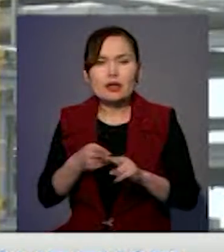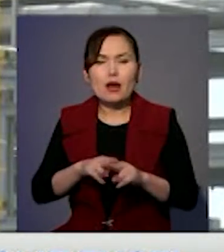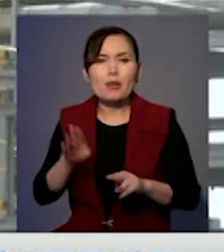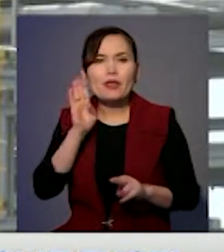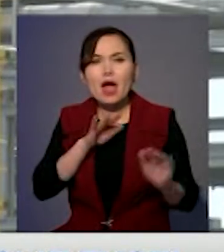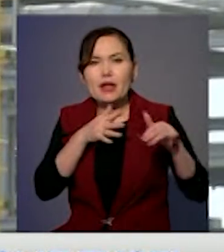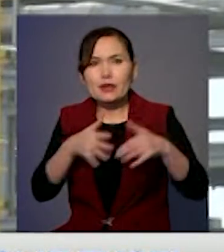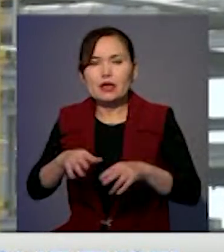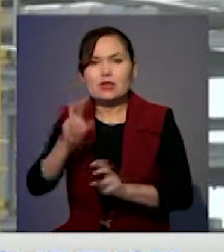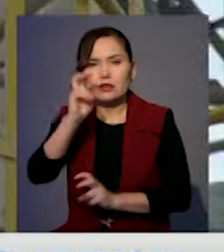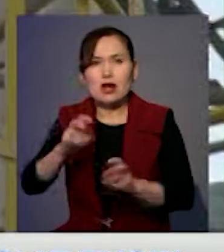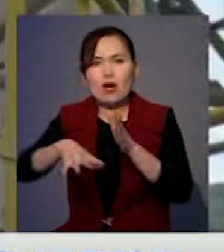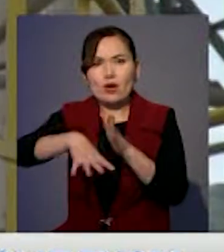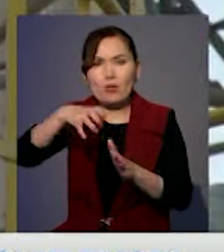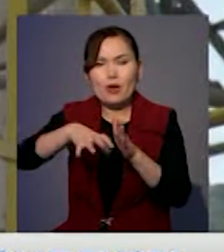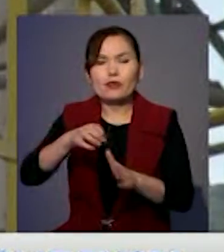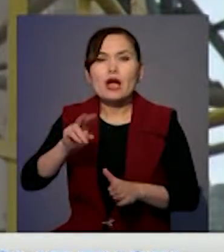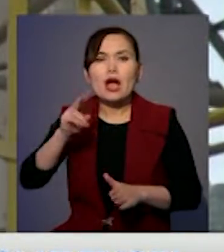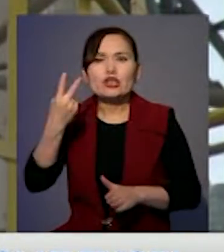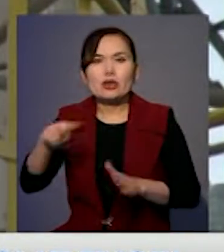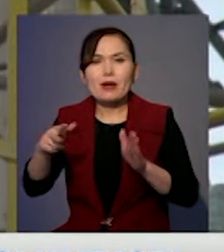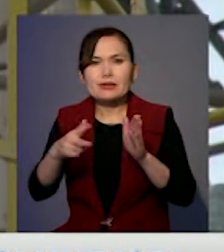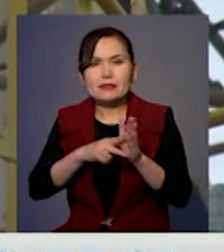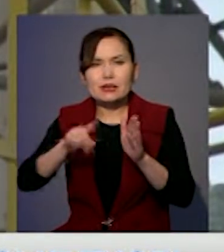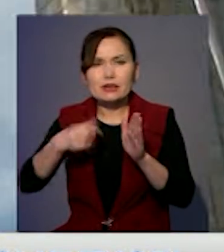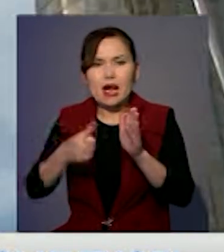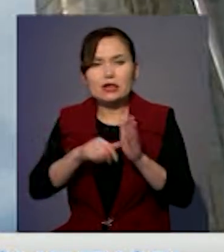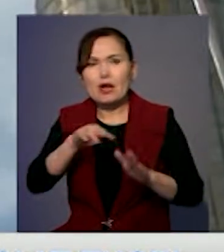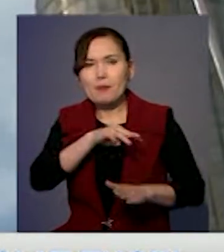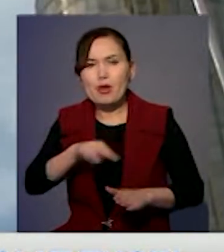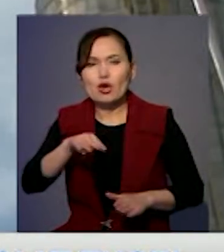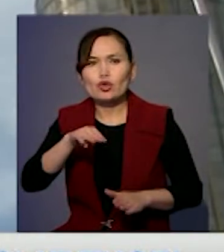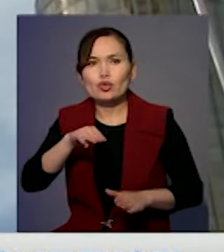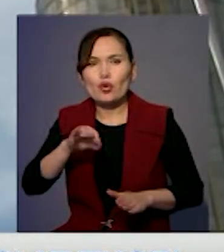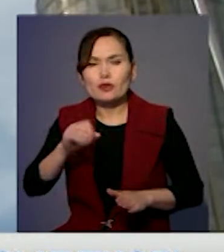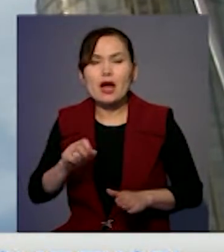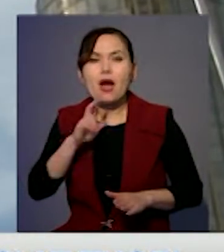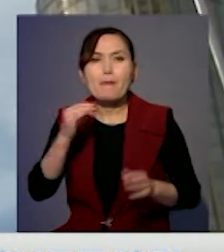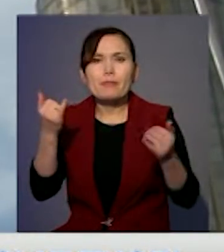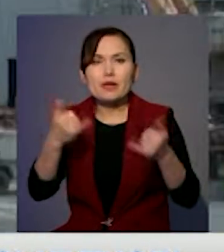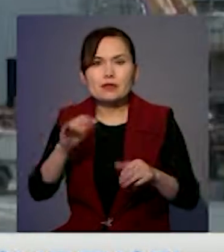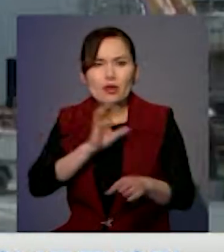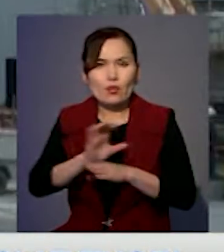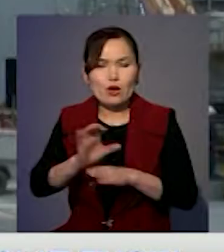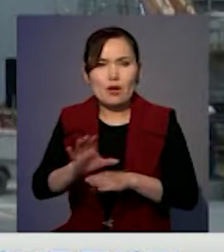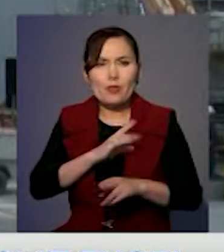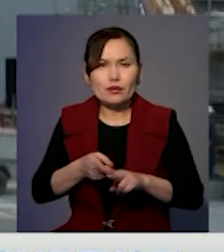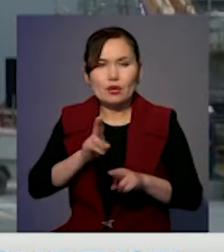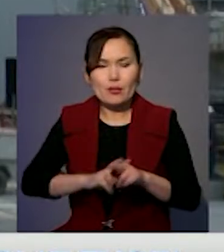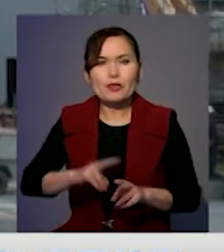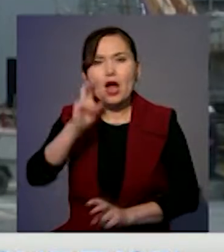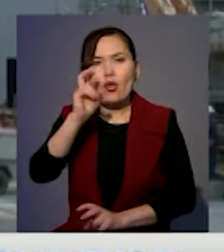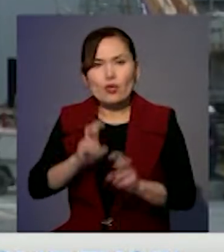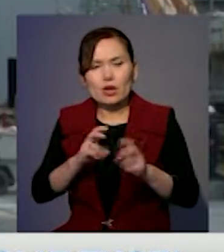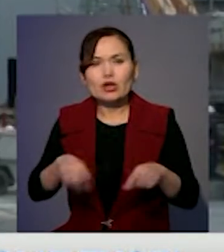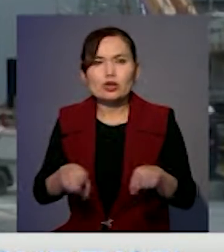кен орнында 28,6 миллион тонна өндірілді. Бұл жоспардан 1 миллион тоннаға артық, қарашығанақта өндір